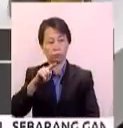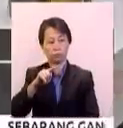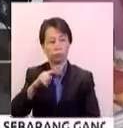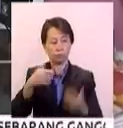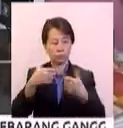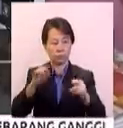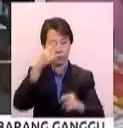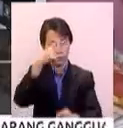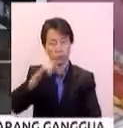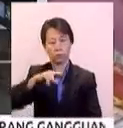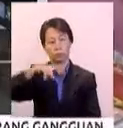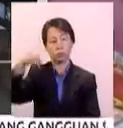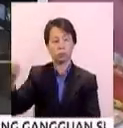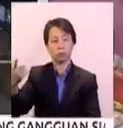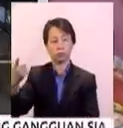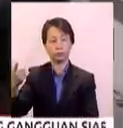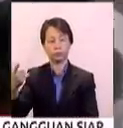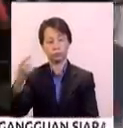for other